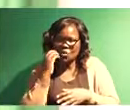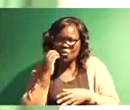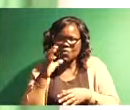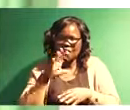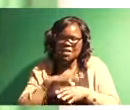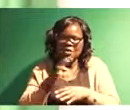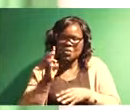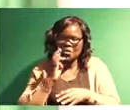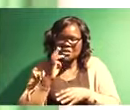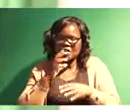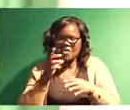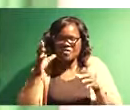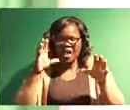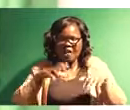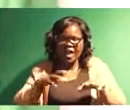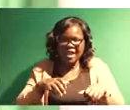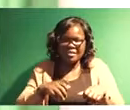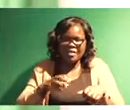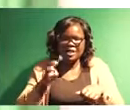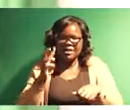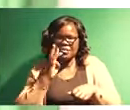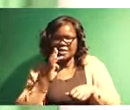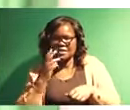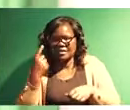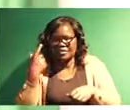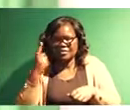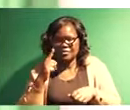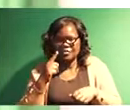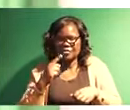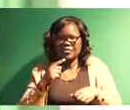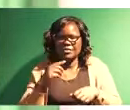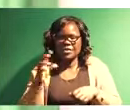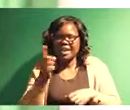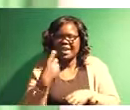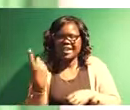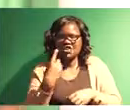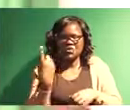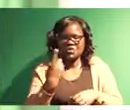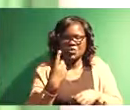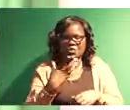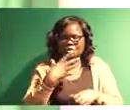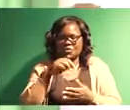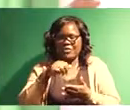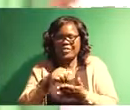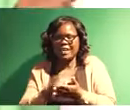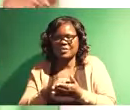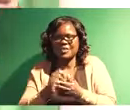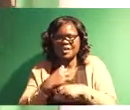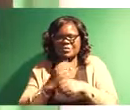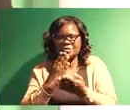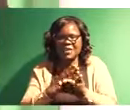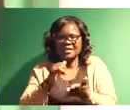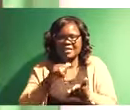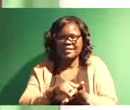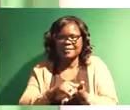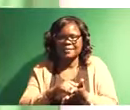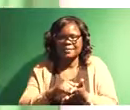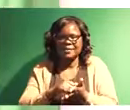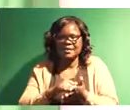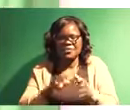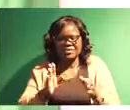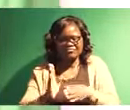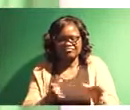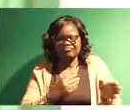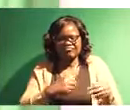tupate maji ya mifugo yenu, na vile vile tupate maji ya irrigation, ndio tuweze kuhakikisha kwamba tunaondoa